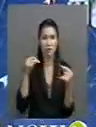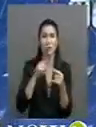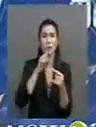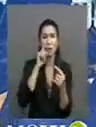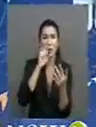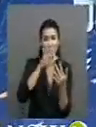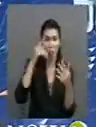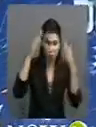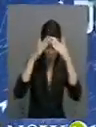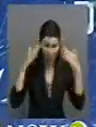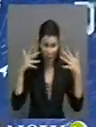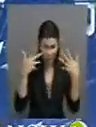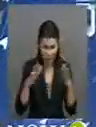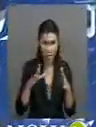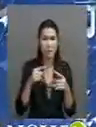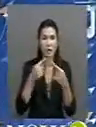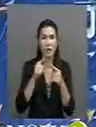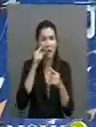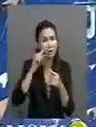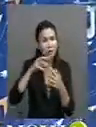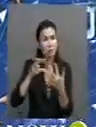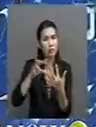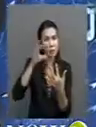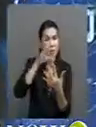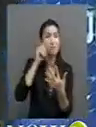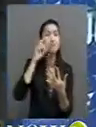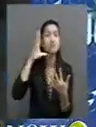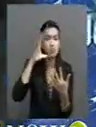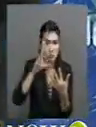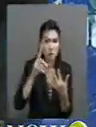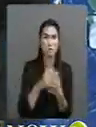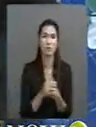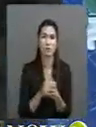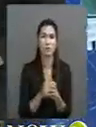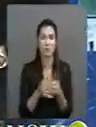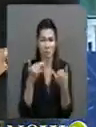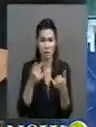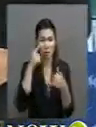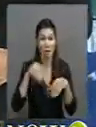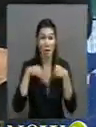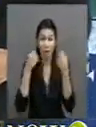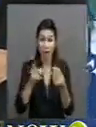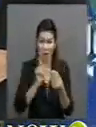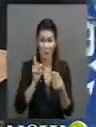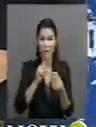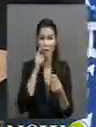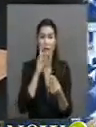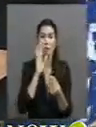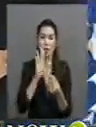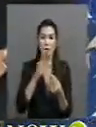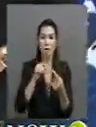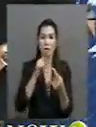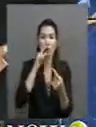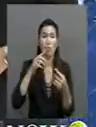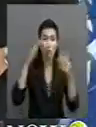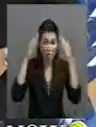ณของชายฝั่งเวียดนามแล้วแต่ศูนย์กลางนั้นจะขึ้นชายฝั่งในวันพรุ่งนี้นะครับเพราะฉะนั้นจะส่งผลทำให้บริเวณของพื้นที่ทั้ง